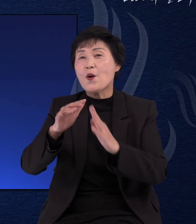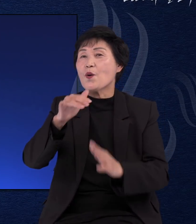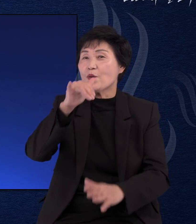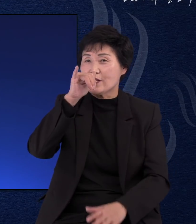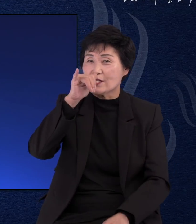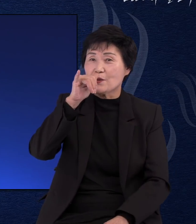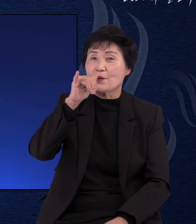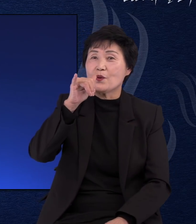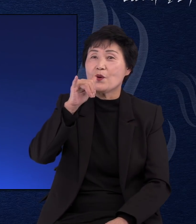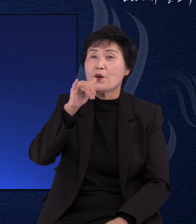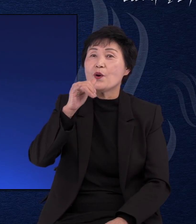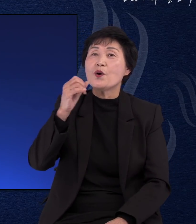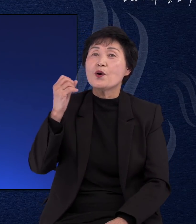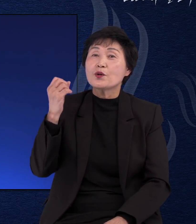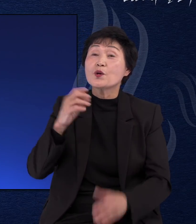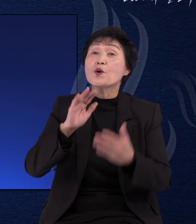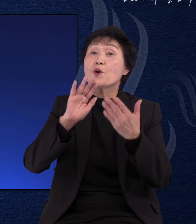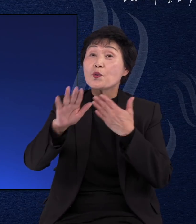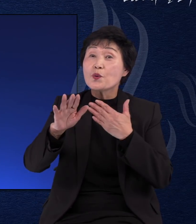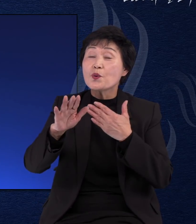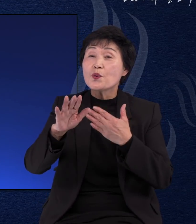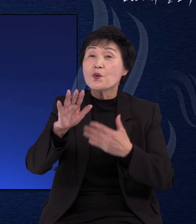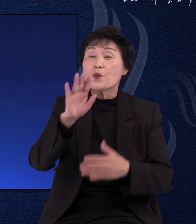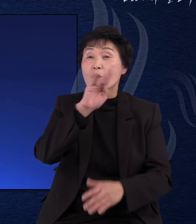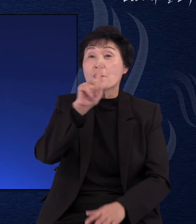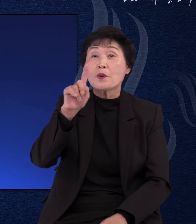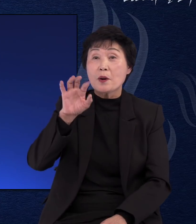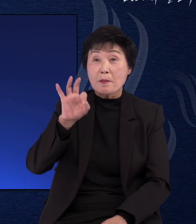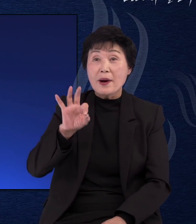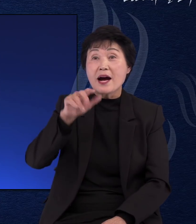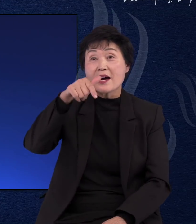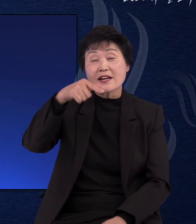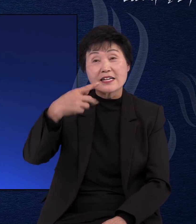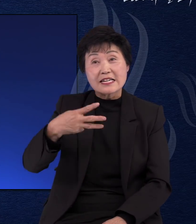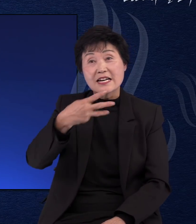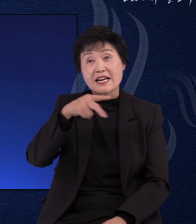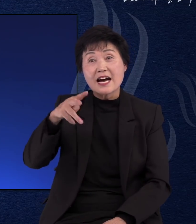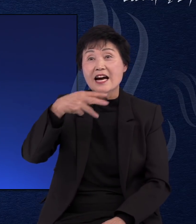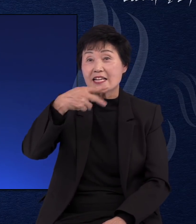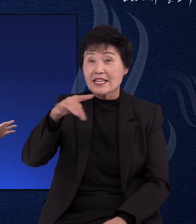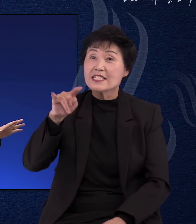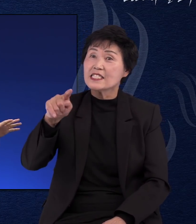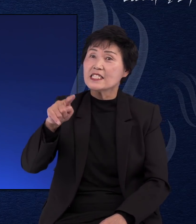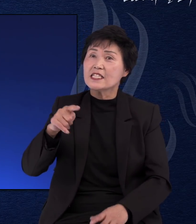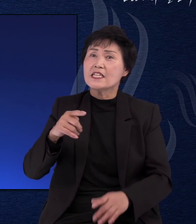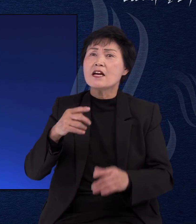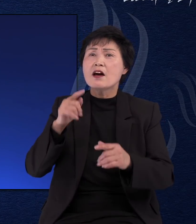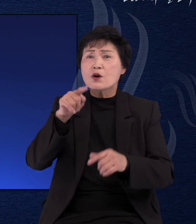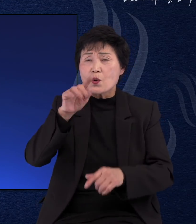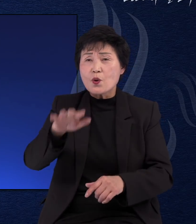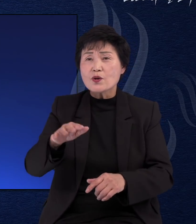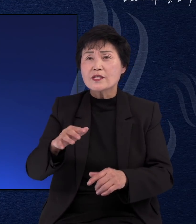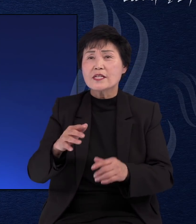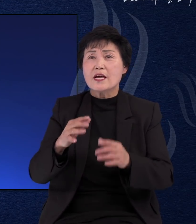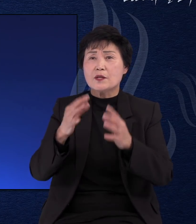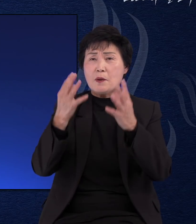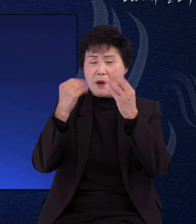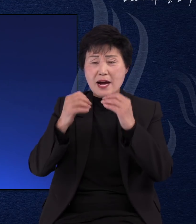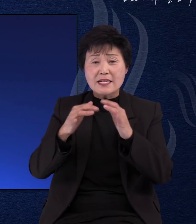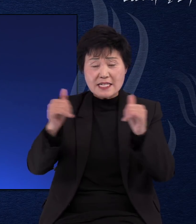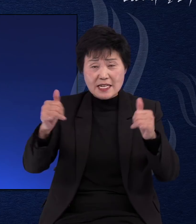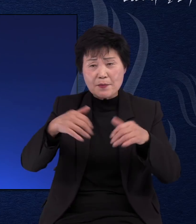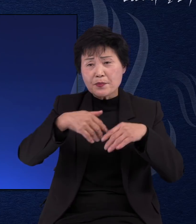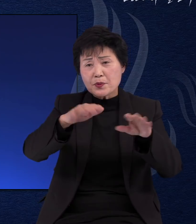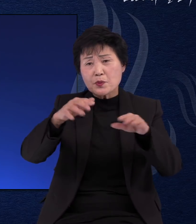세우고 그리고 난 뒤에 방글라데시에 학교를 세우고 난민들 도시 선교사로 다 성도들을 난민들 집안으로